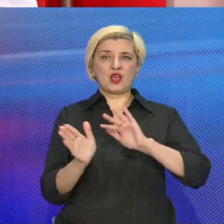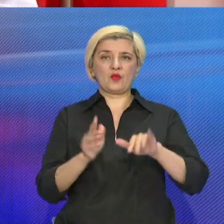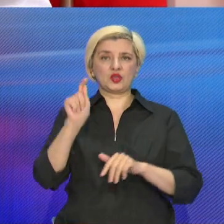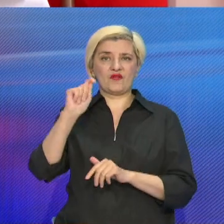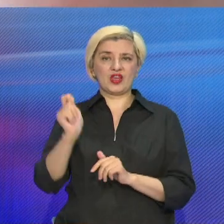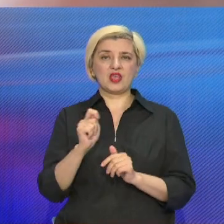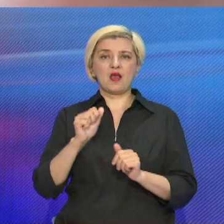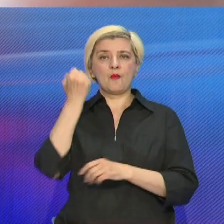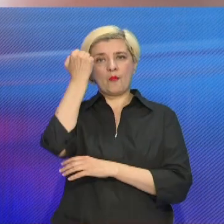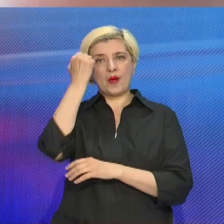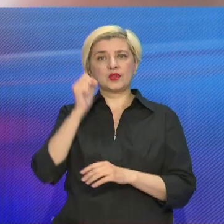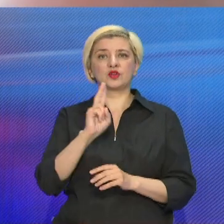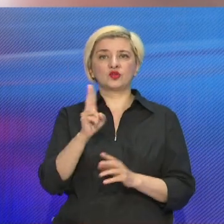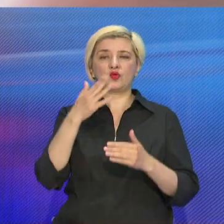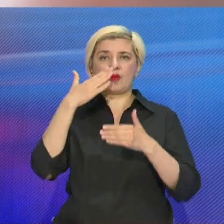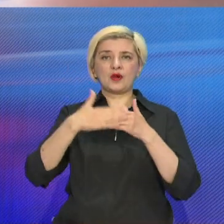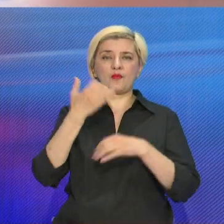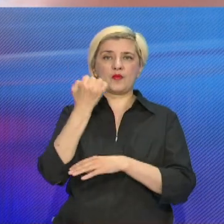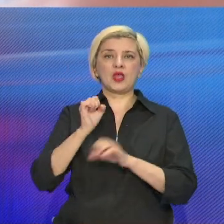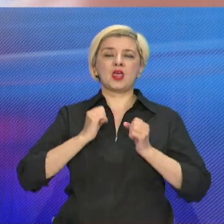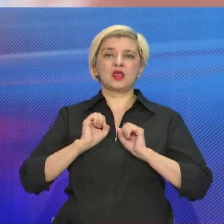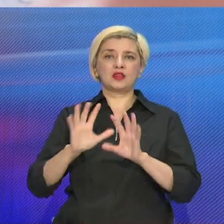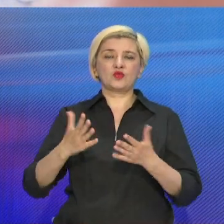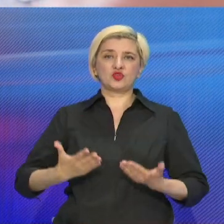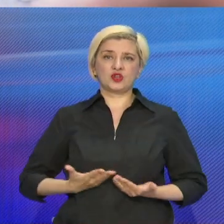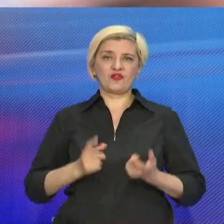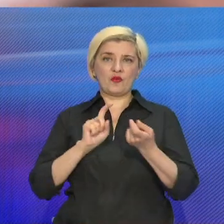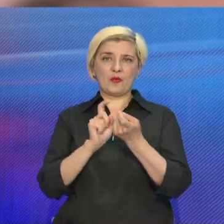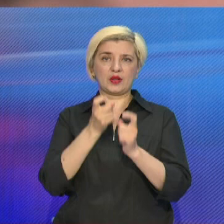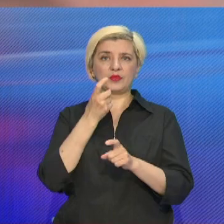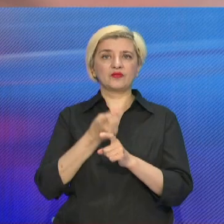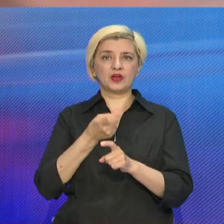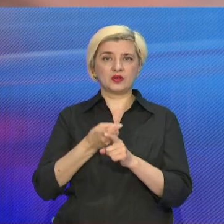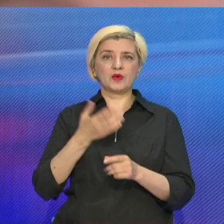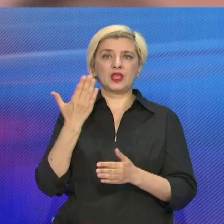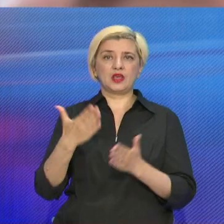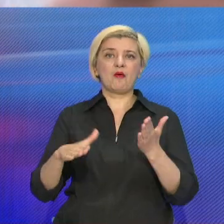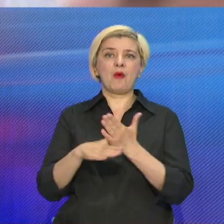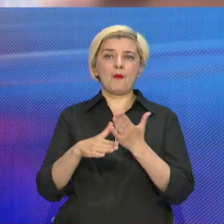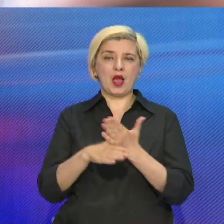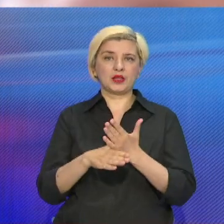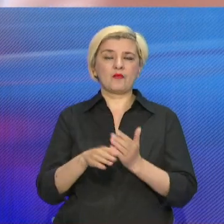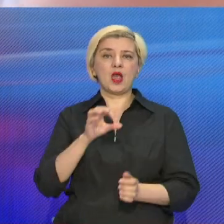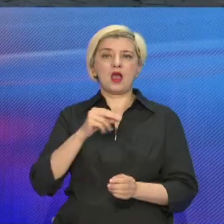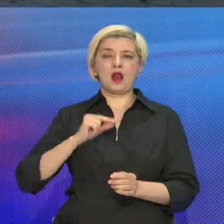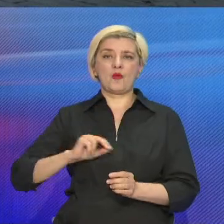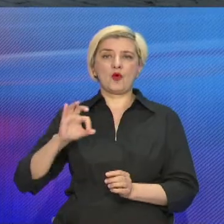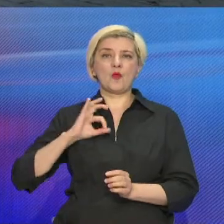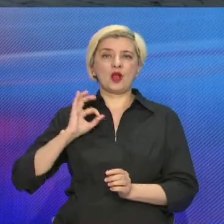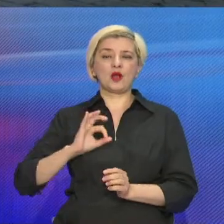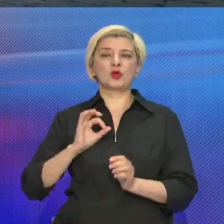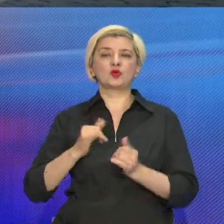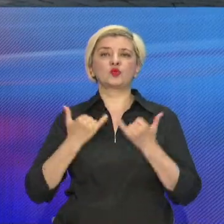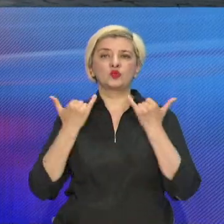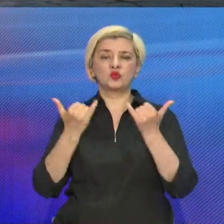наближал великую перемогу и отдал жизнь в борьбе с немецкими фашистскими захопниками и их помогатыми, работники прокуратуры при Нюмане